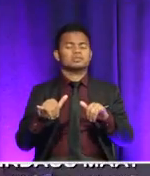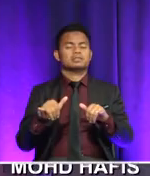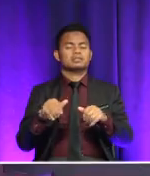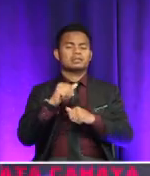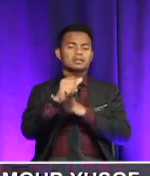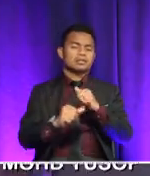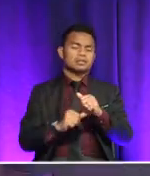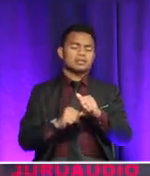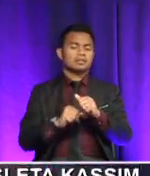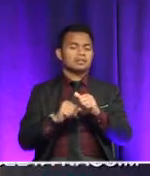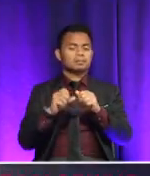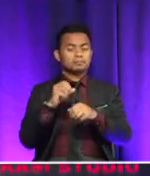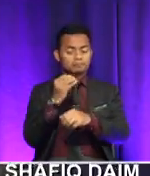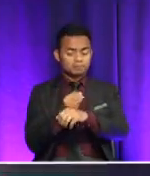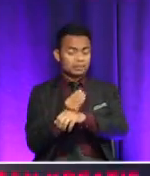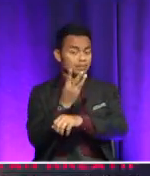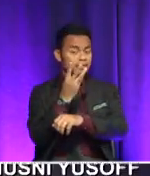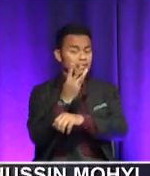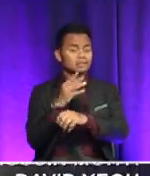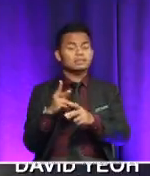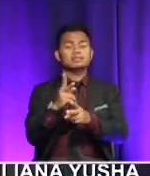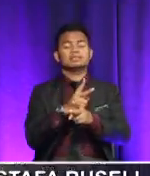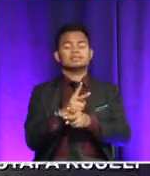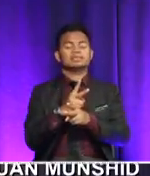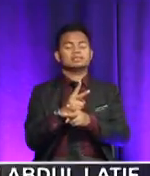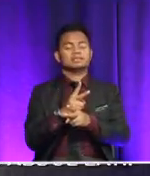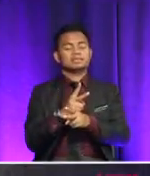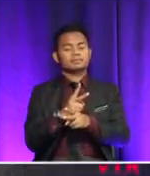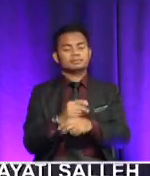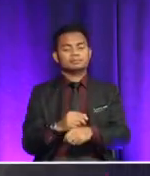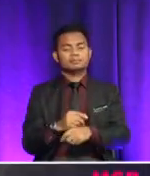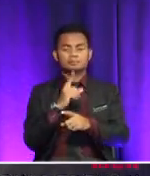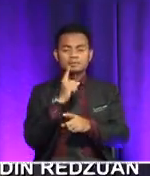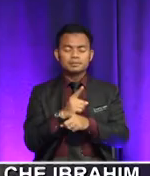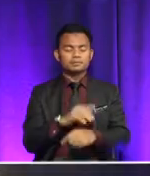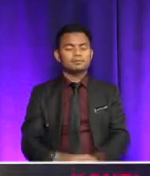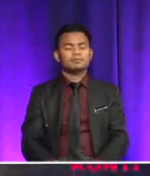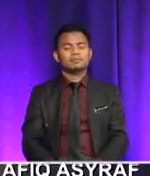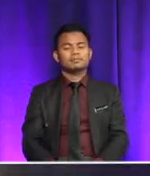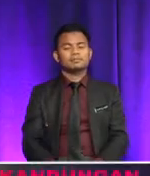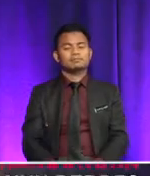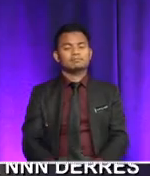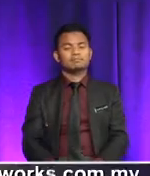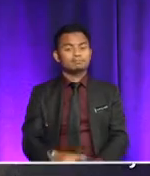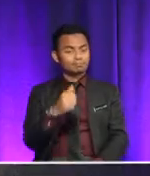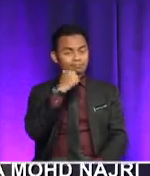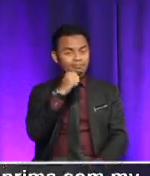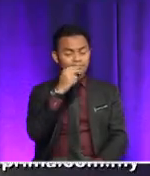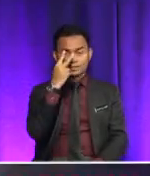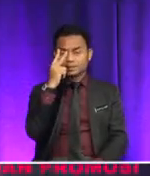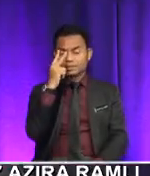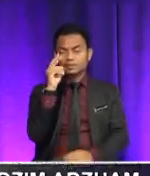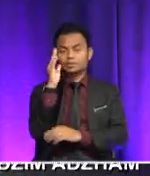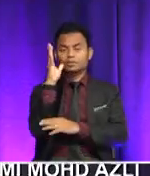laksana berlian dijaga oleh digendong rapi si anak dare menghadap Pelita duduk